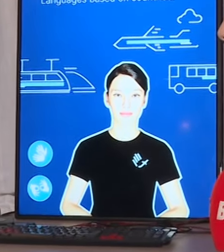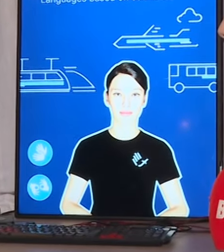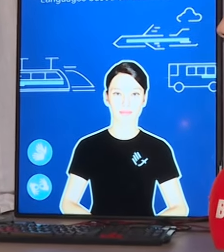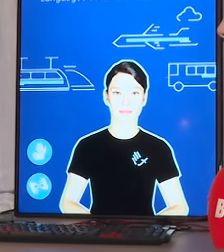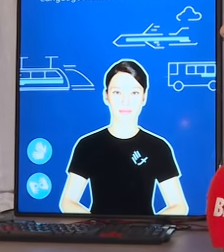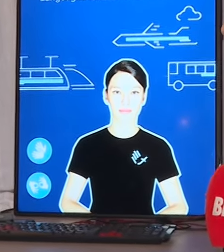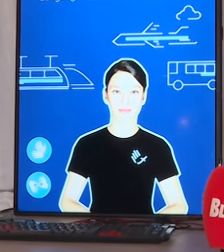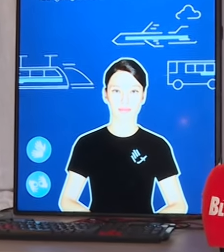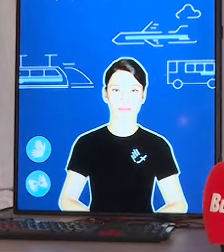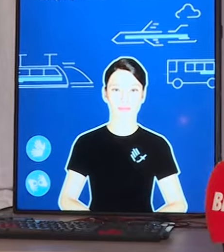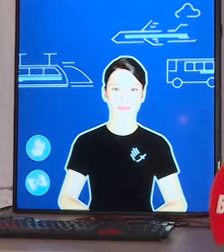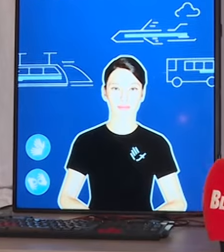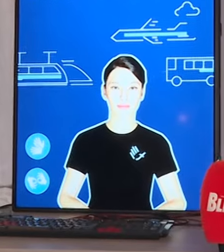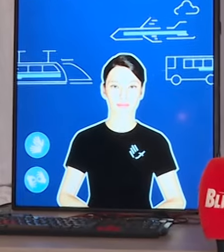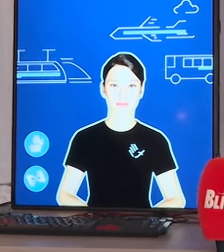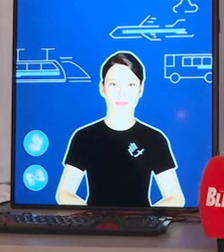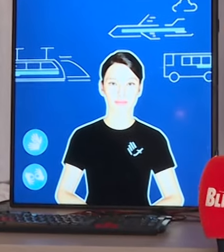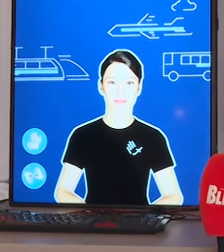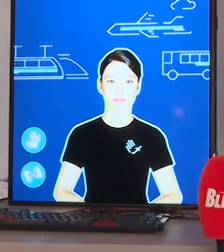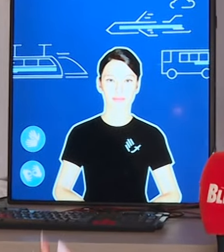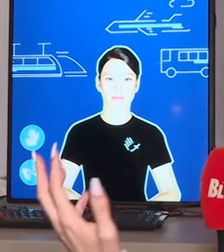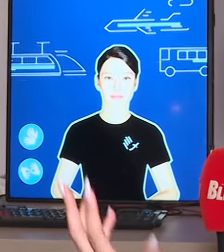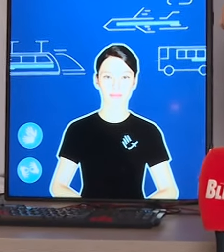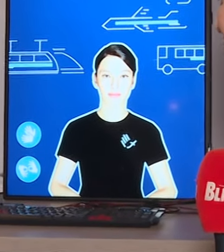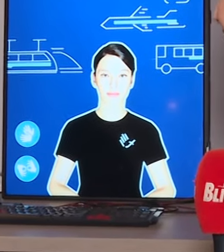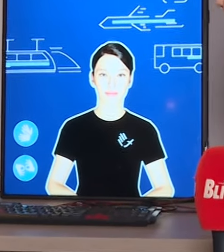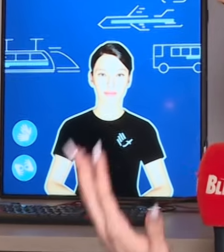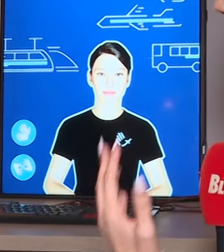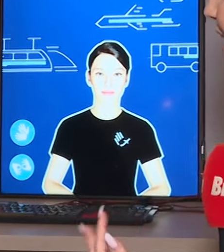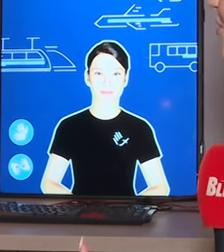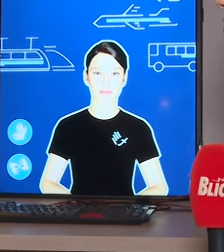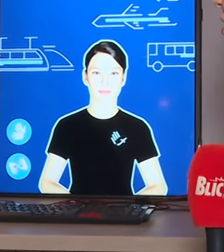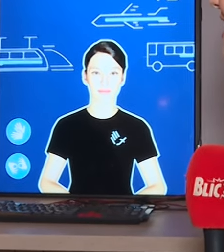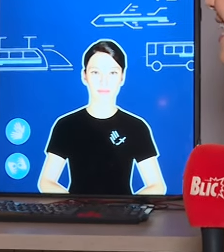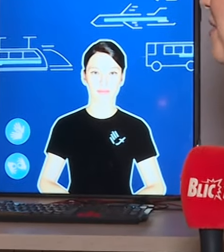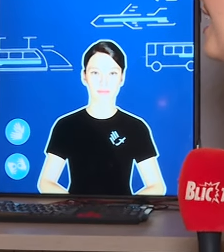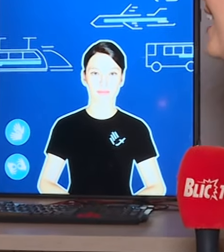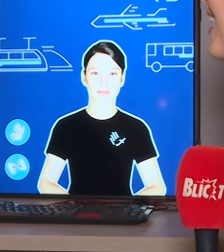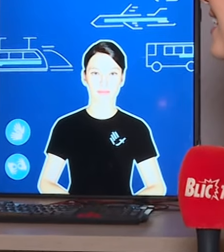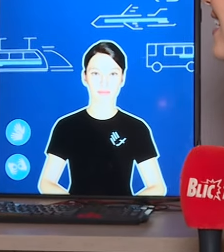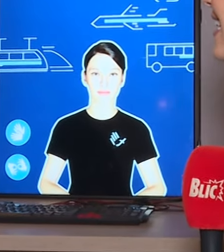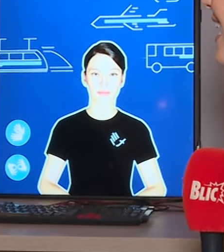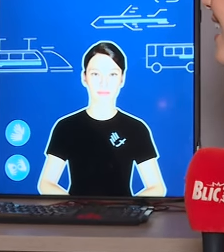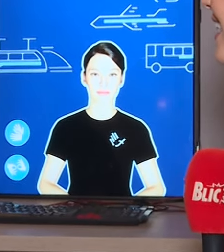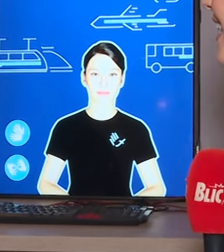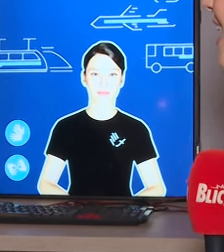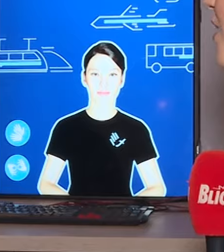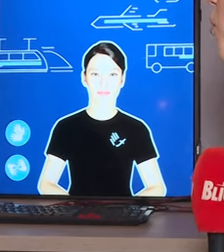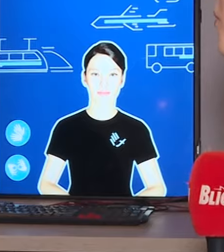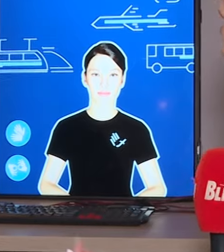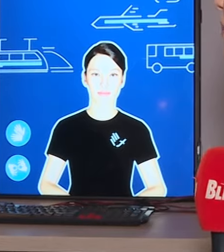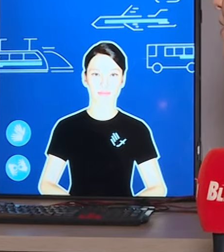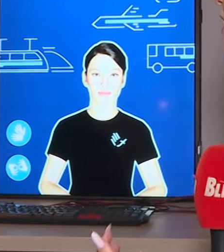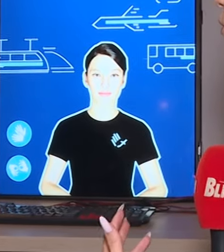program i za početak moram da vas pitam, dakle, pre nešto više od dve godine, ali kako se rodila sama ideja da